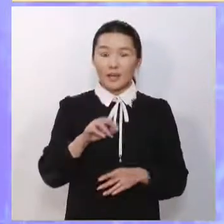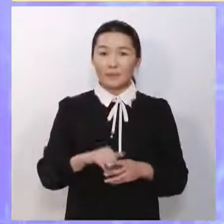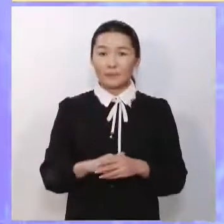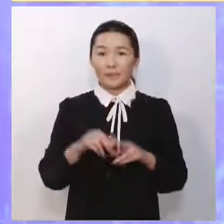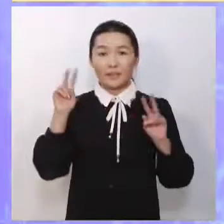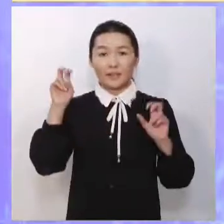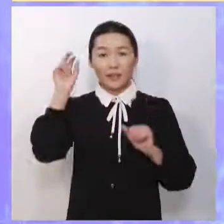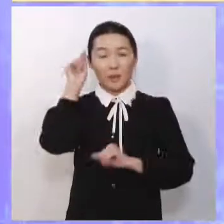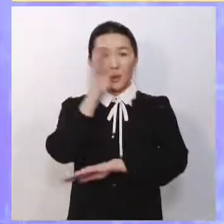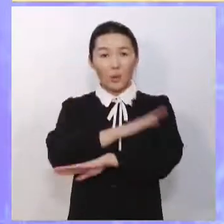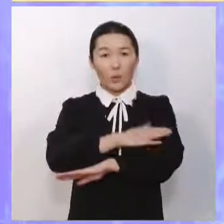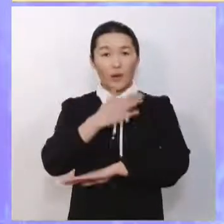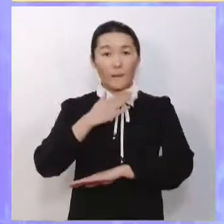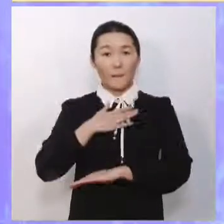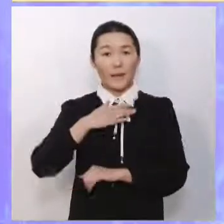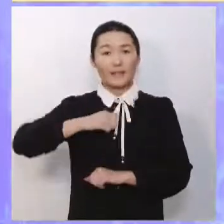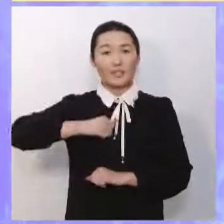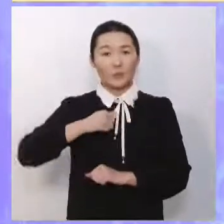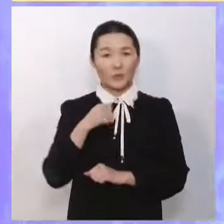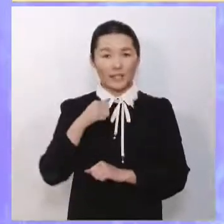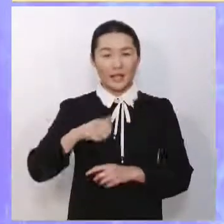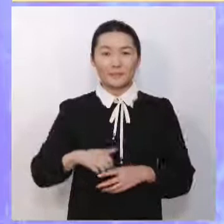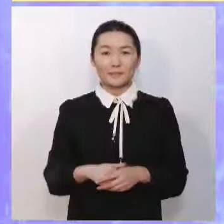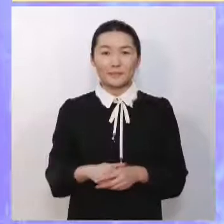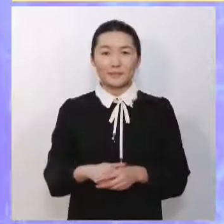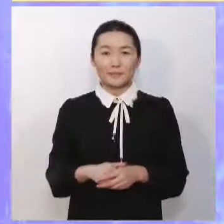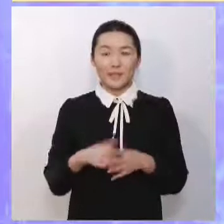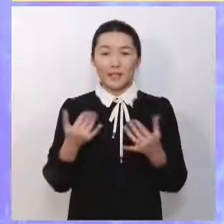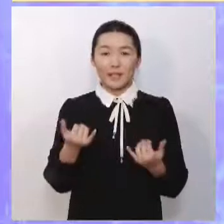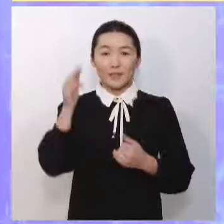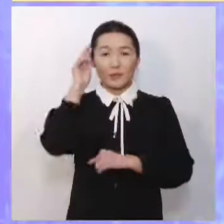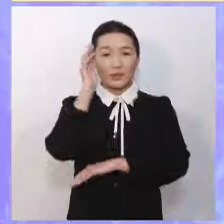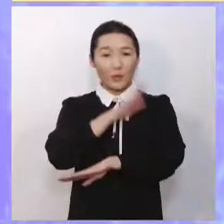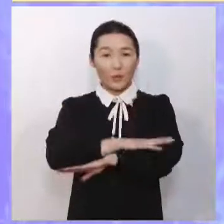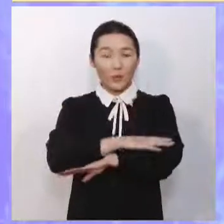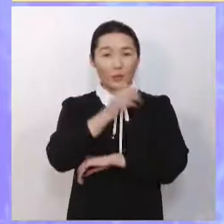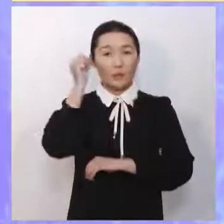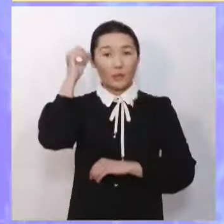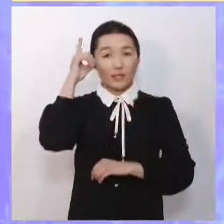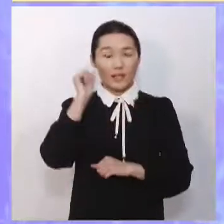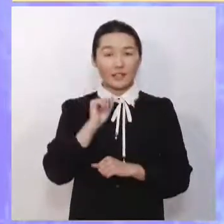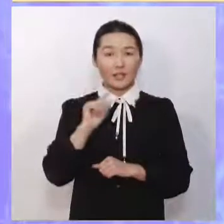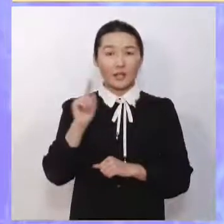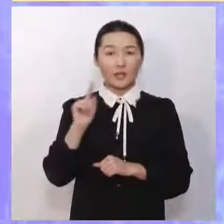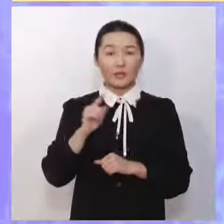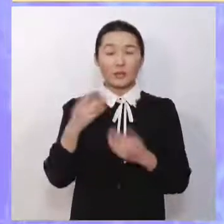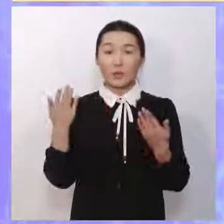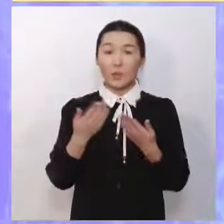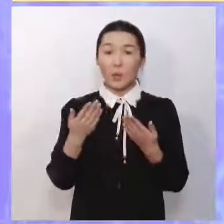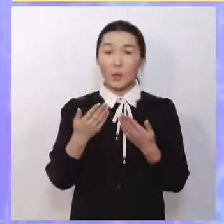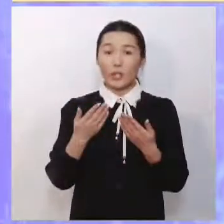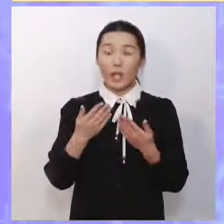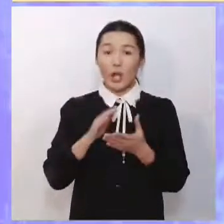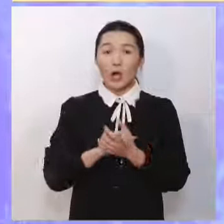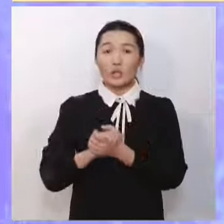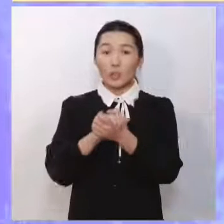Тема урока – мои друзья. Сегодня на уроке узнаете, что такое дружба,